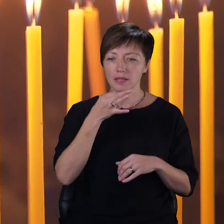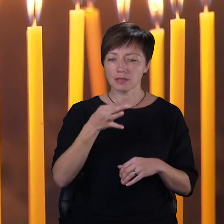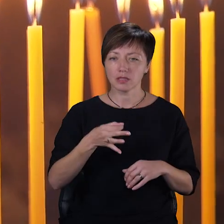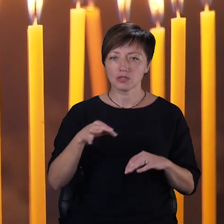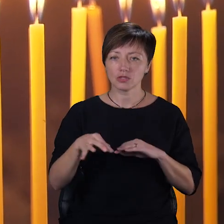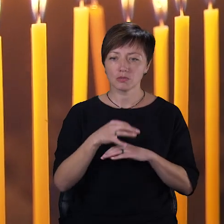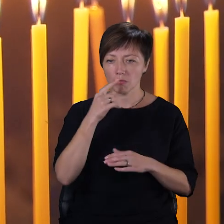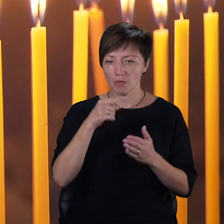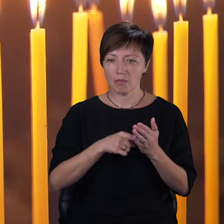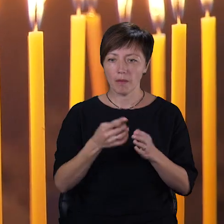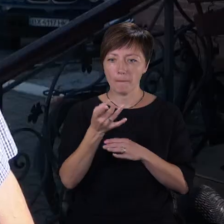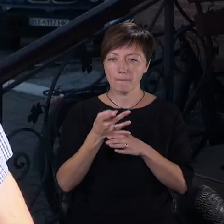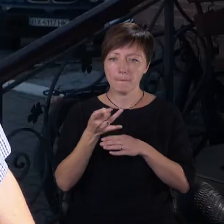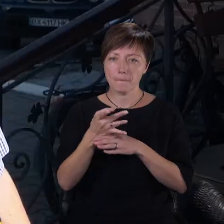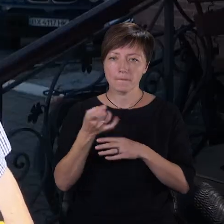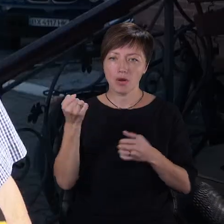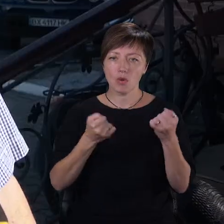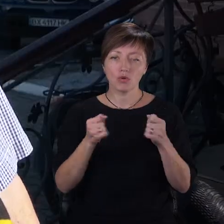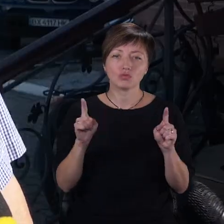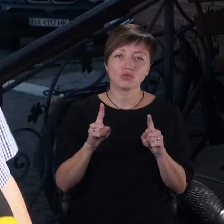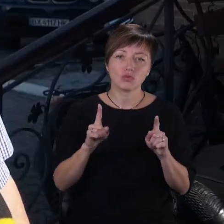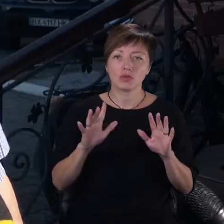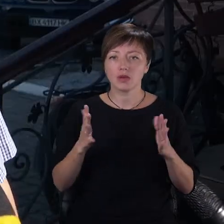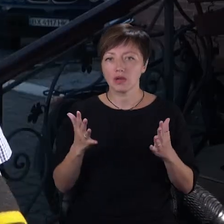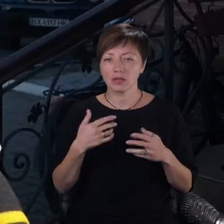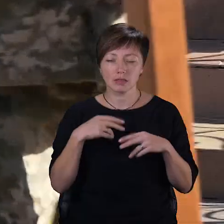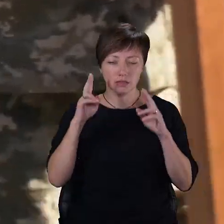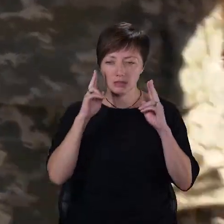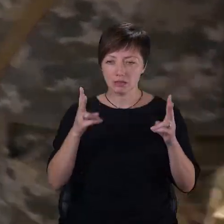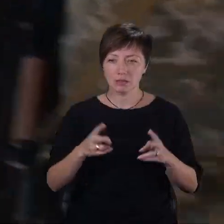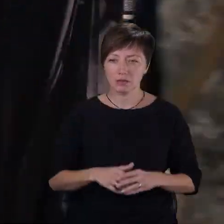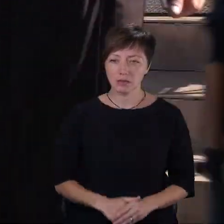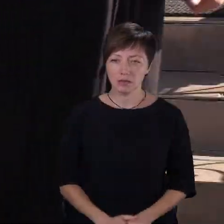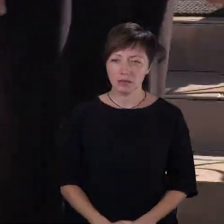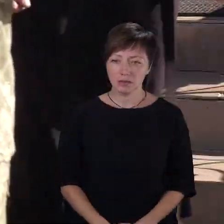його, що попав він під артобстріл. А що там, як там воно, я не знаю.